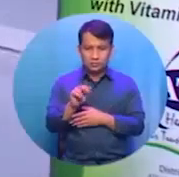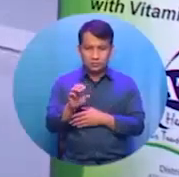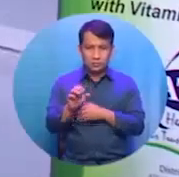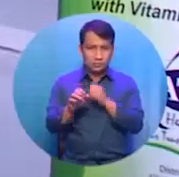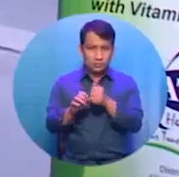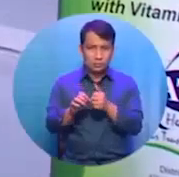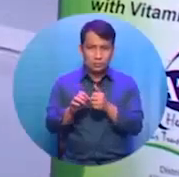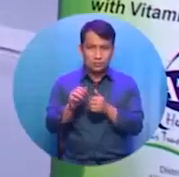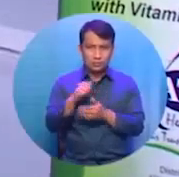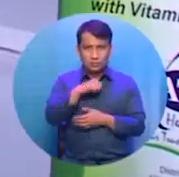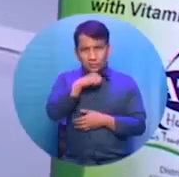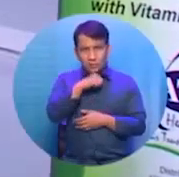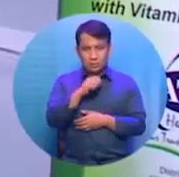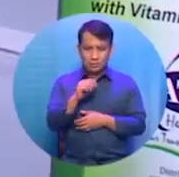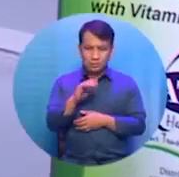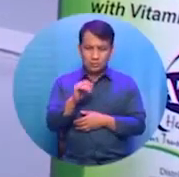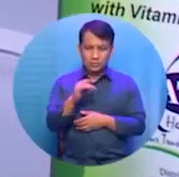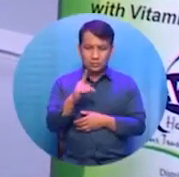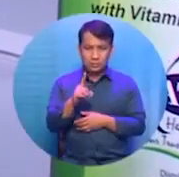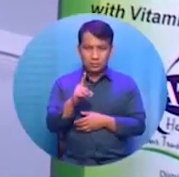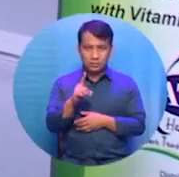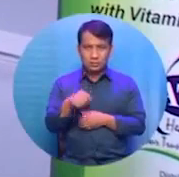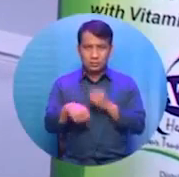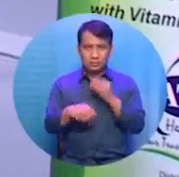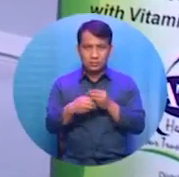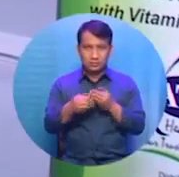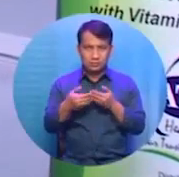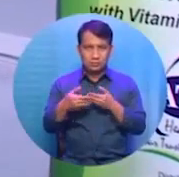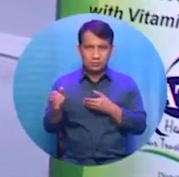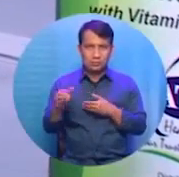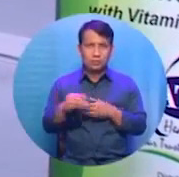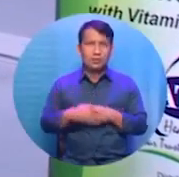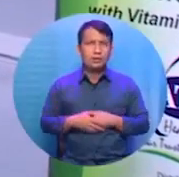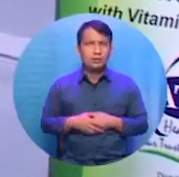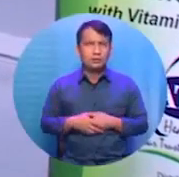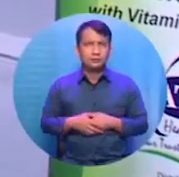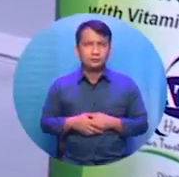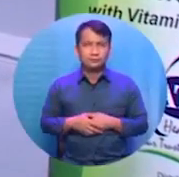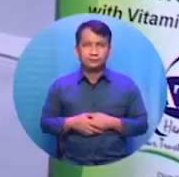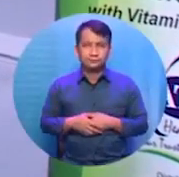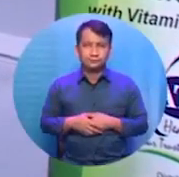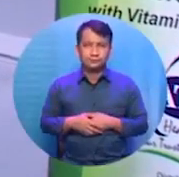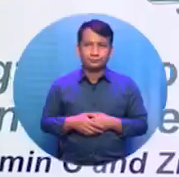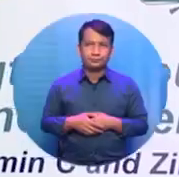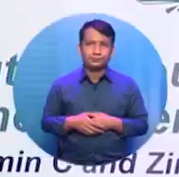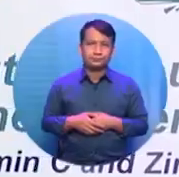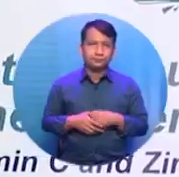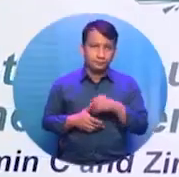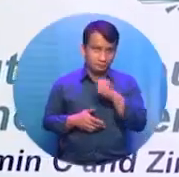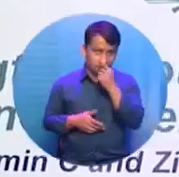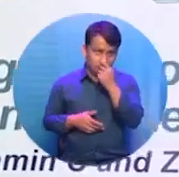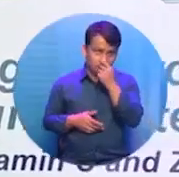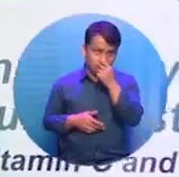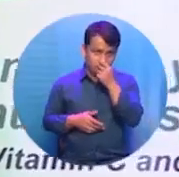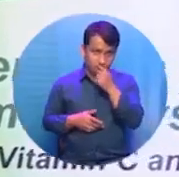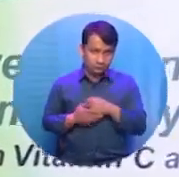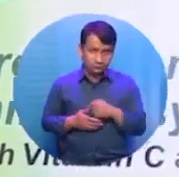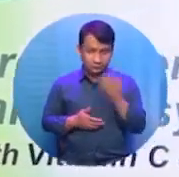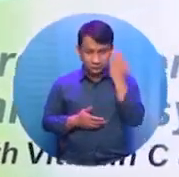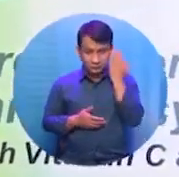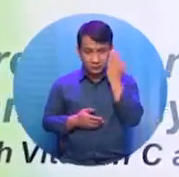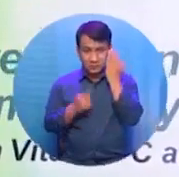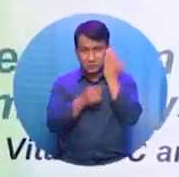Non-acidic. Mm-hmm. And fire. Ring. Ring my bell. Ayun na. Papanggap ka ngayon na